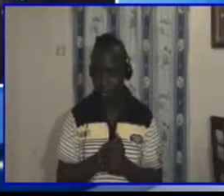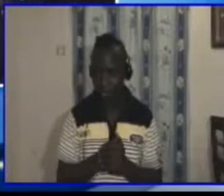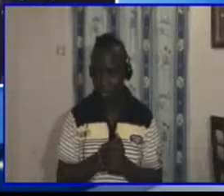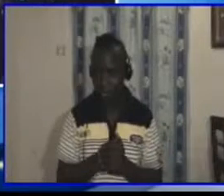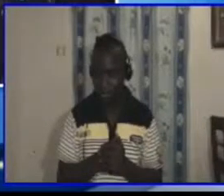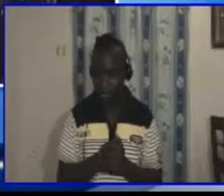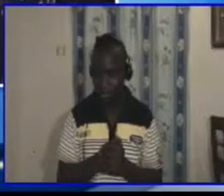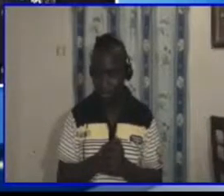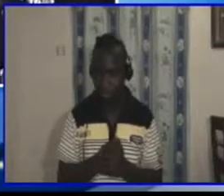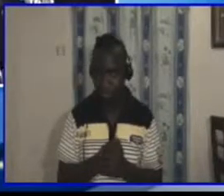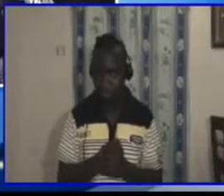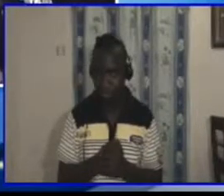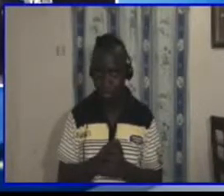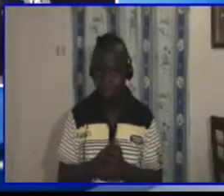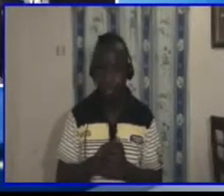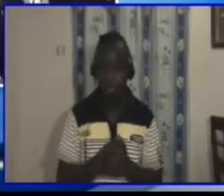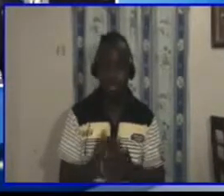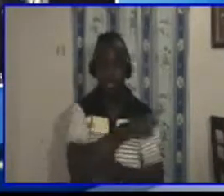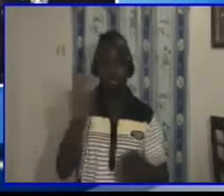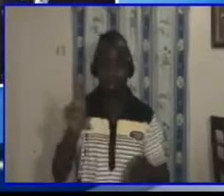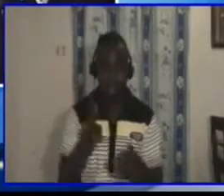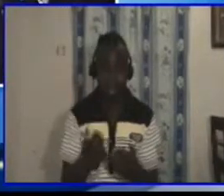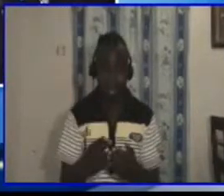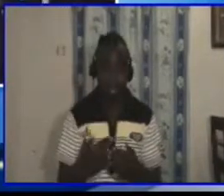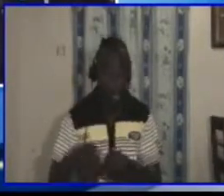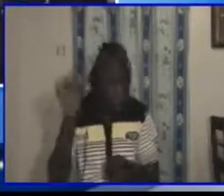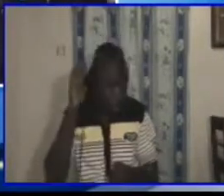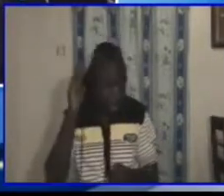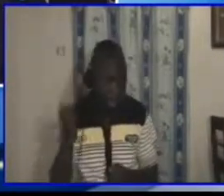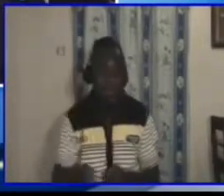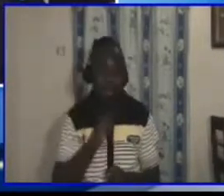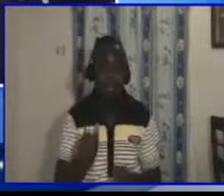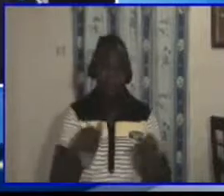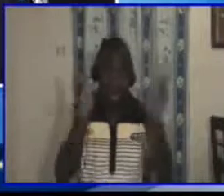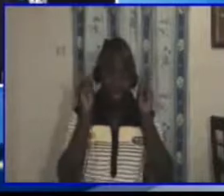voi di moret rete con la parola di dio